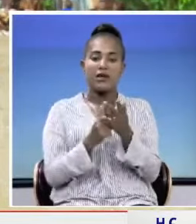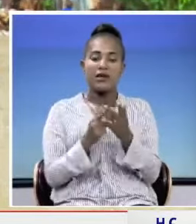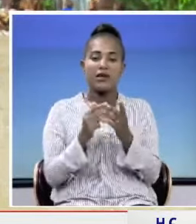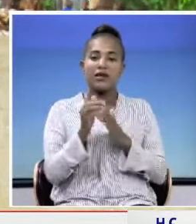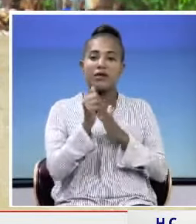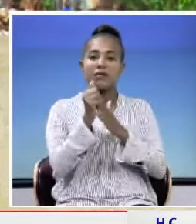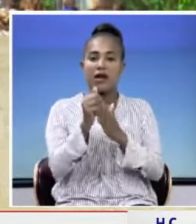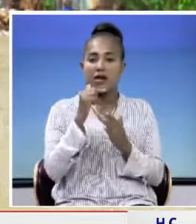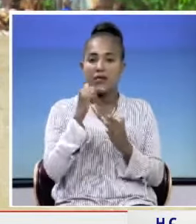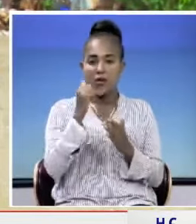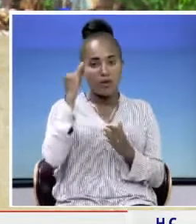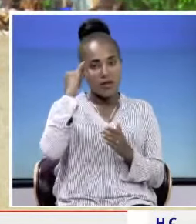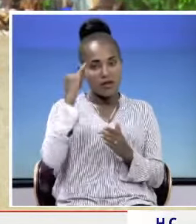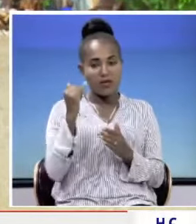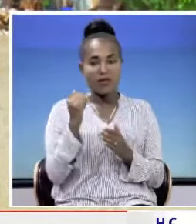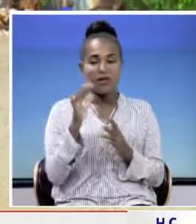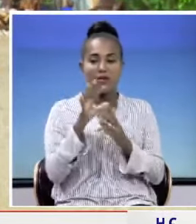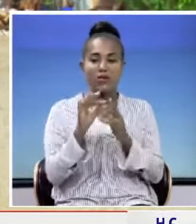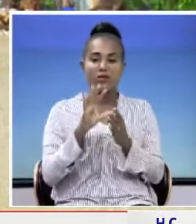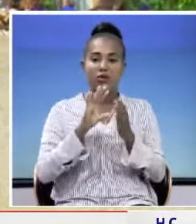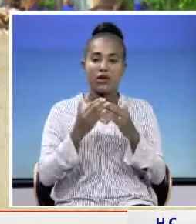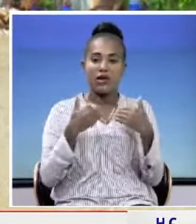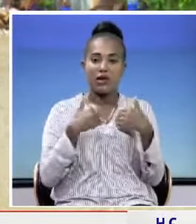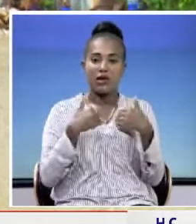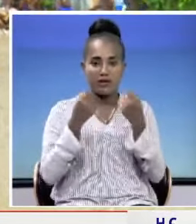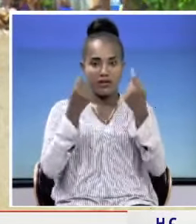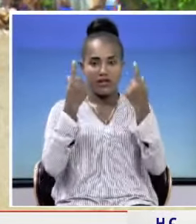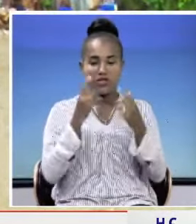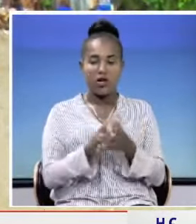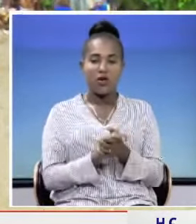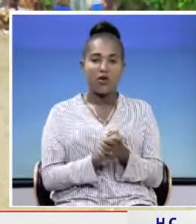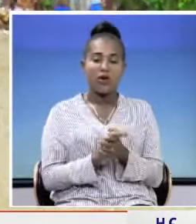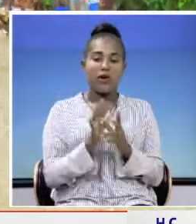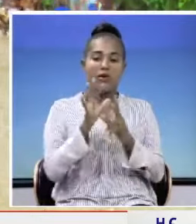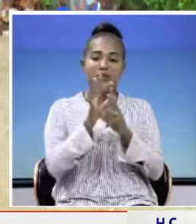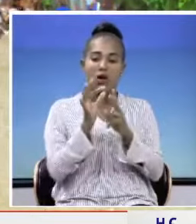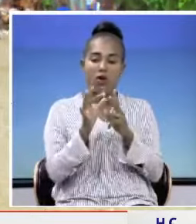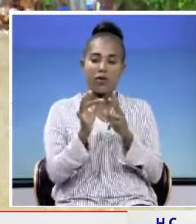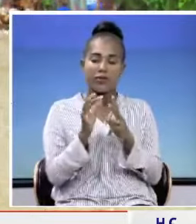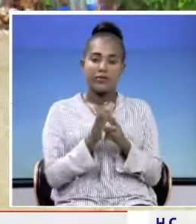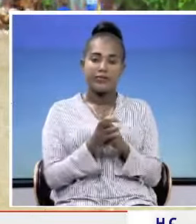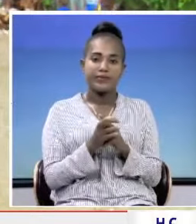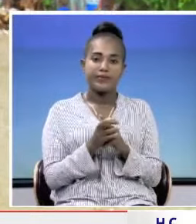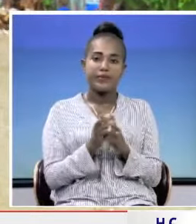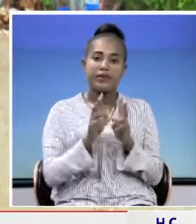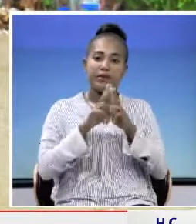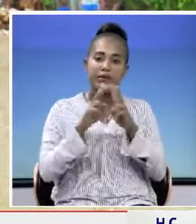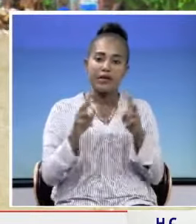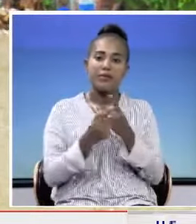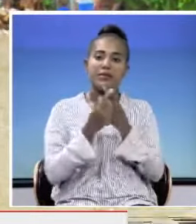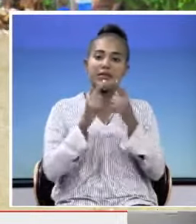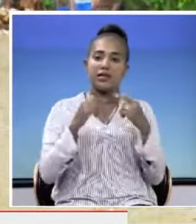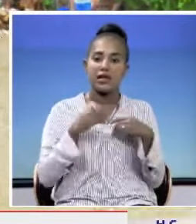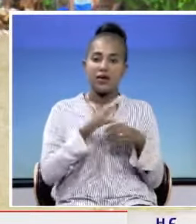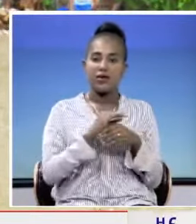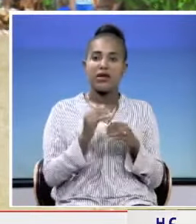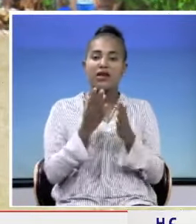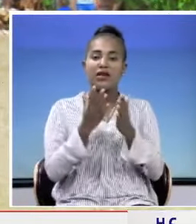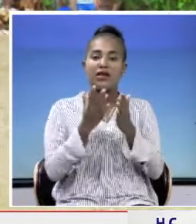ይመረናል ብለው ያሰውትነን የመረጡበት ሁኔታ እንዳለ ተገንዝቤያለሁ። ያው ምርጫው በጣም ንጻነት ያለውና